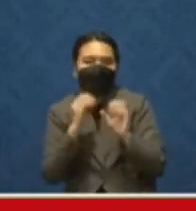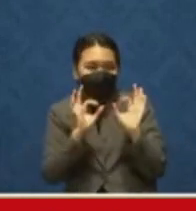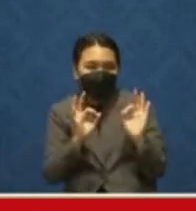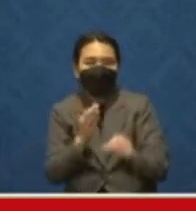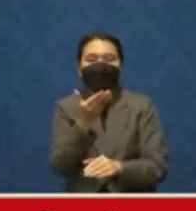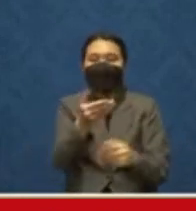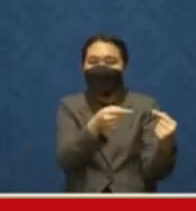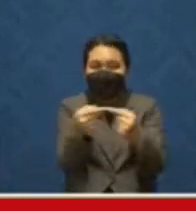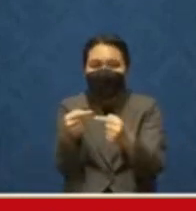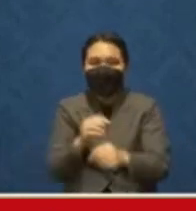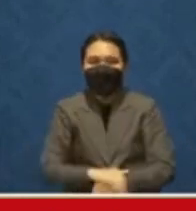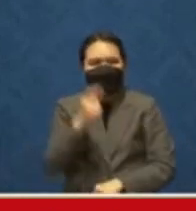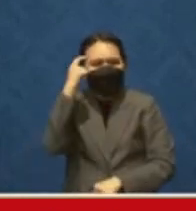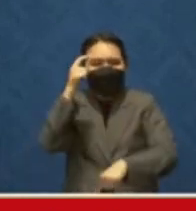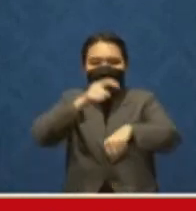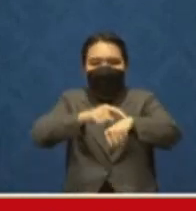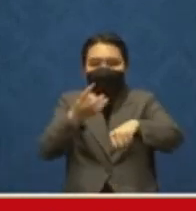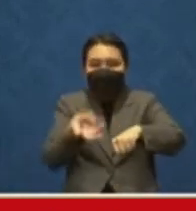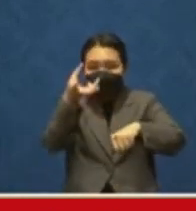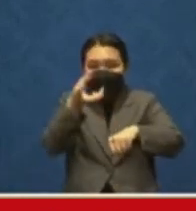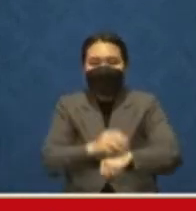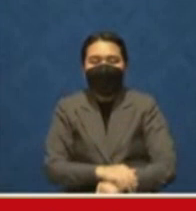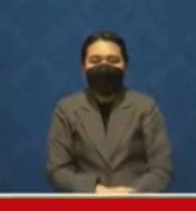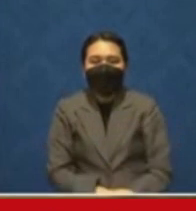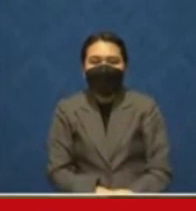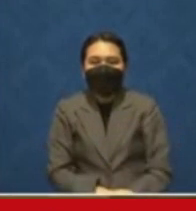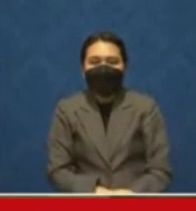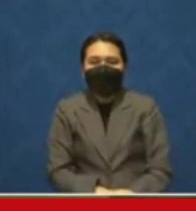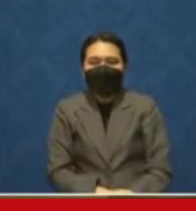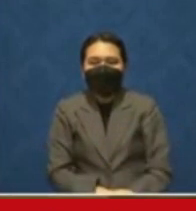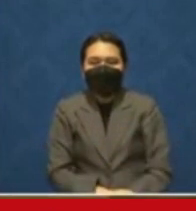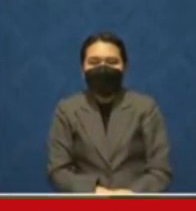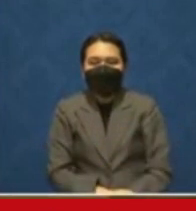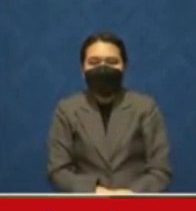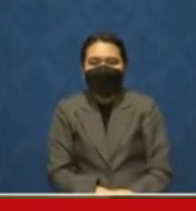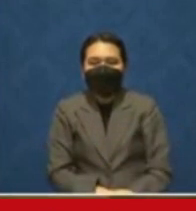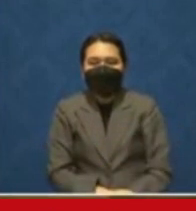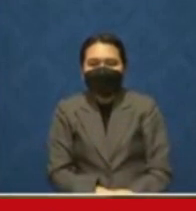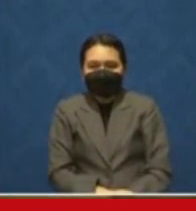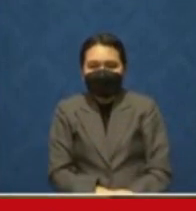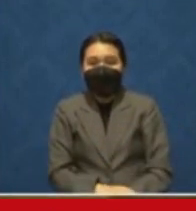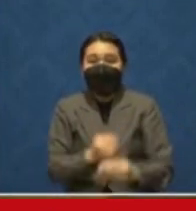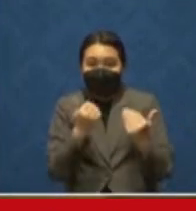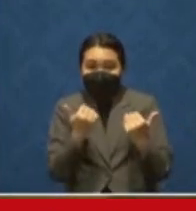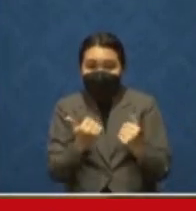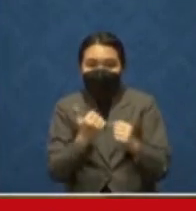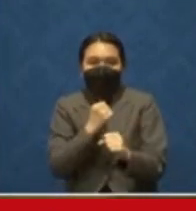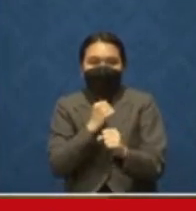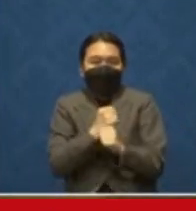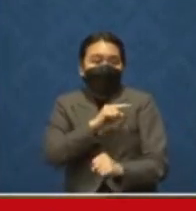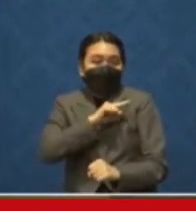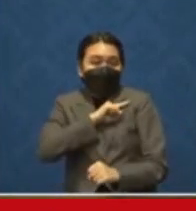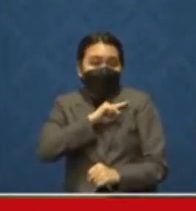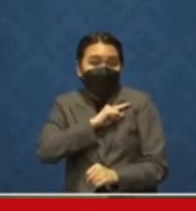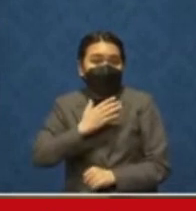ท่านประธานด้วยวินิจฉัยด้วยครับ 9เพราะไม่ไม่ไม่มีอะไรผิดข้อบังคับครับเป็นการสรุปครับเช่นต่อฮะครับ